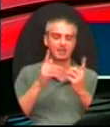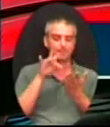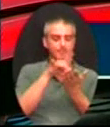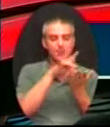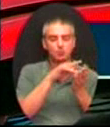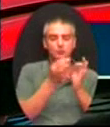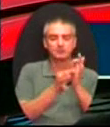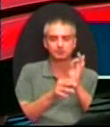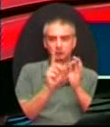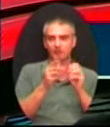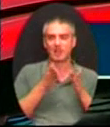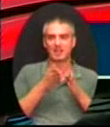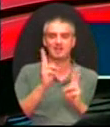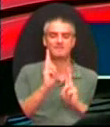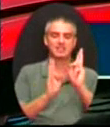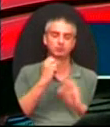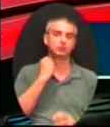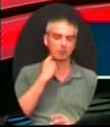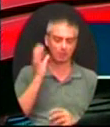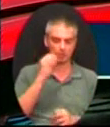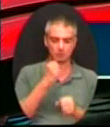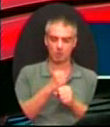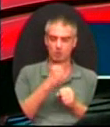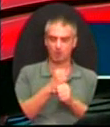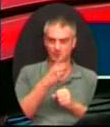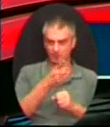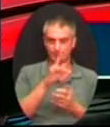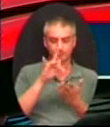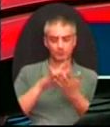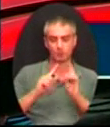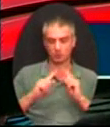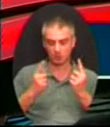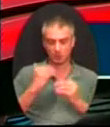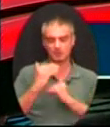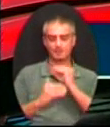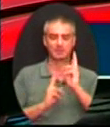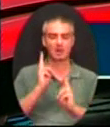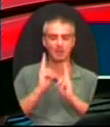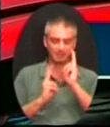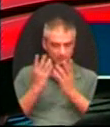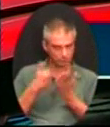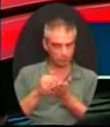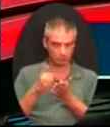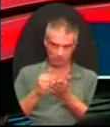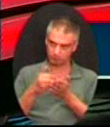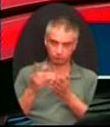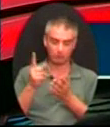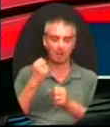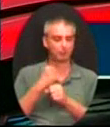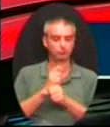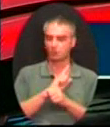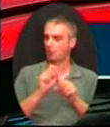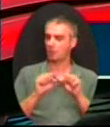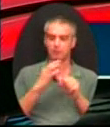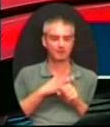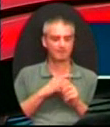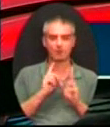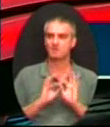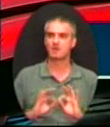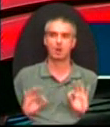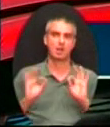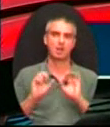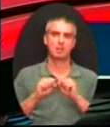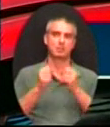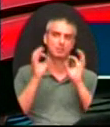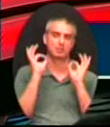נקודות ספציפיות על קו הייצור של היין, עדיין מועסקים על ידי היקב בנקודות אחרות, בתהליך הייצור, העסקתם לא נפגעו ולא נגרם להם